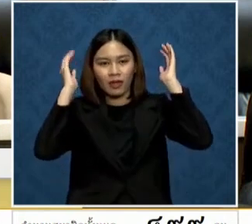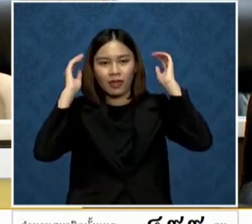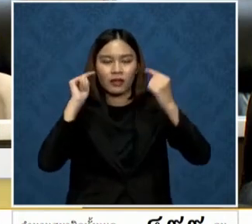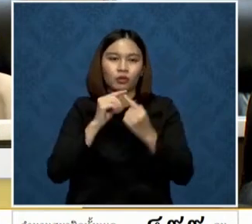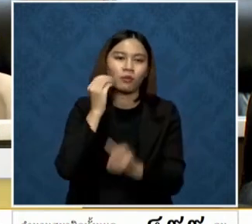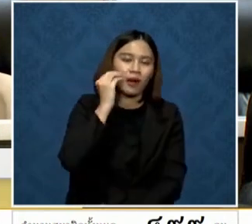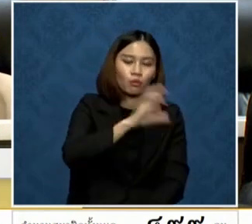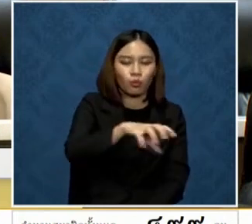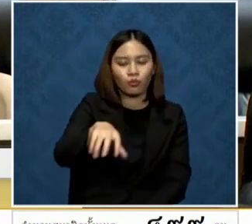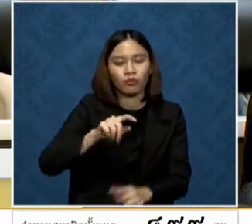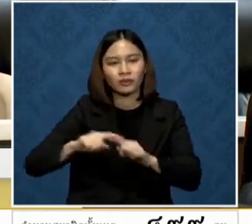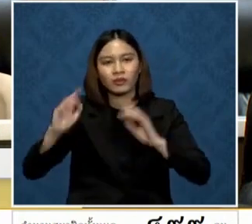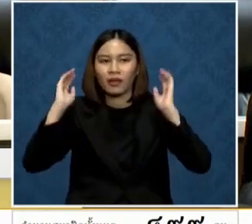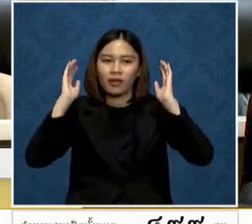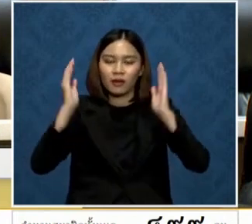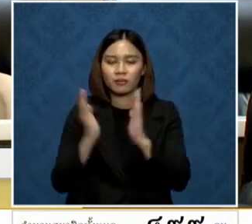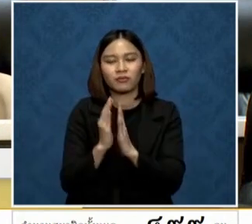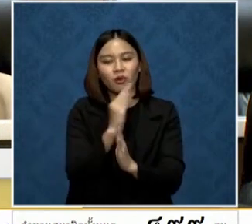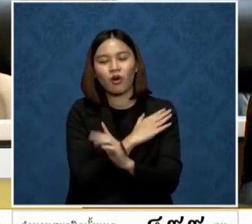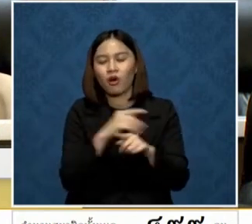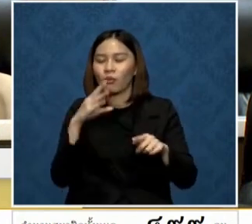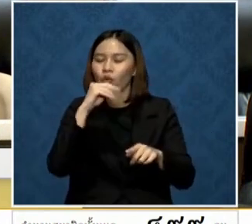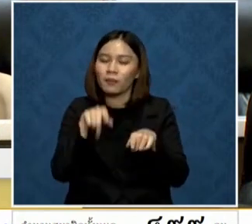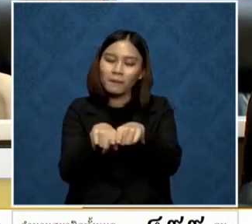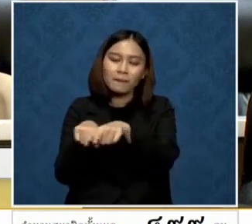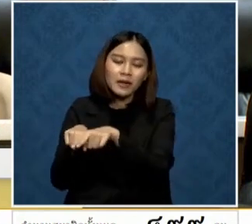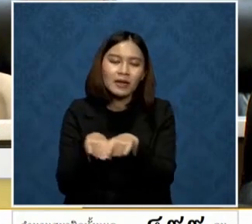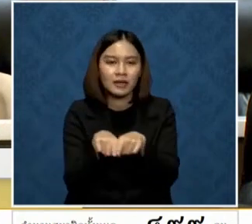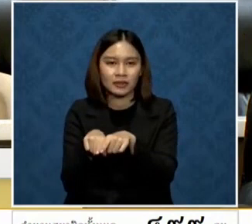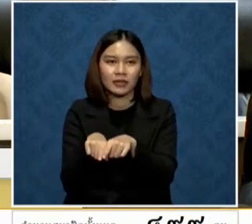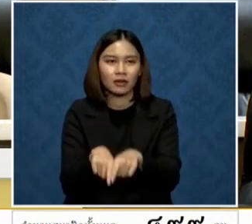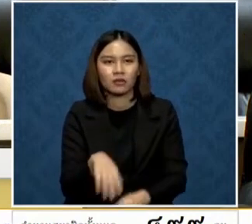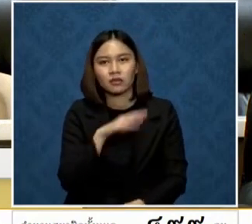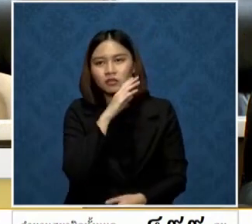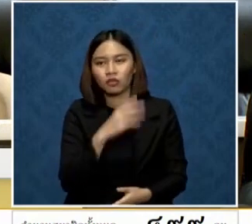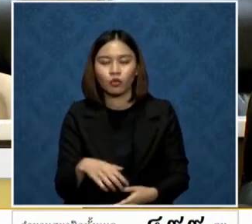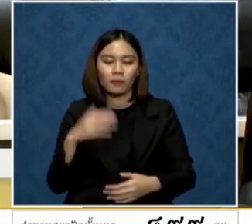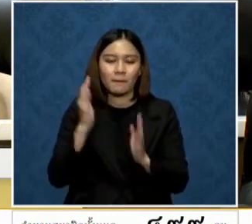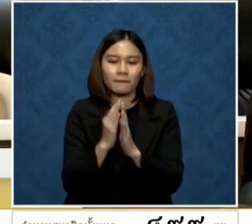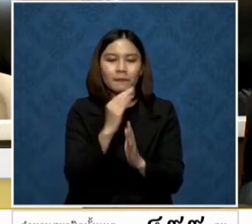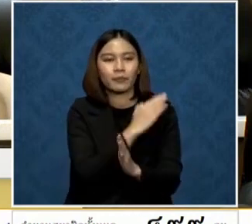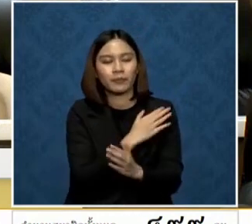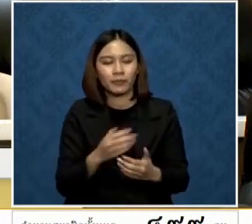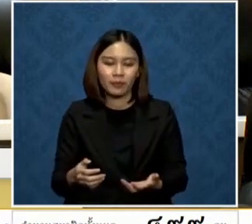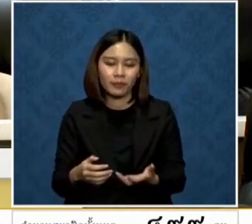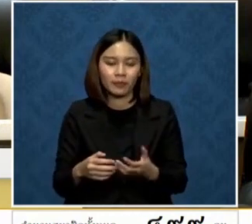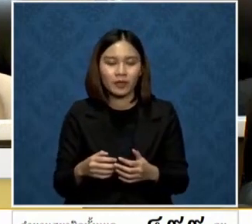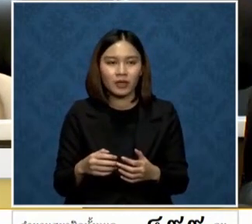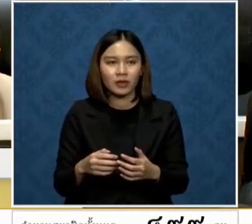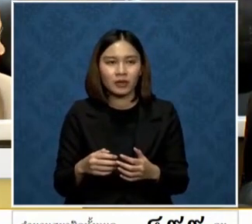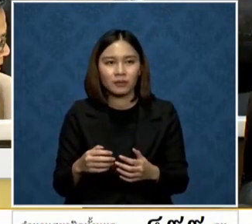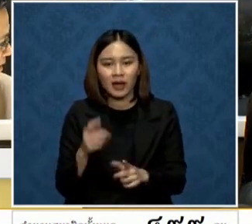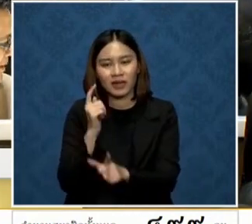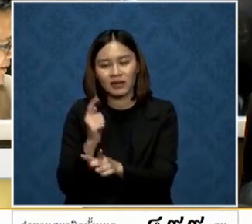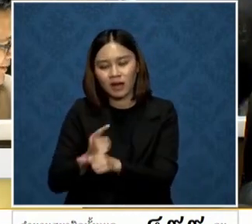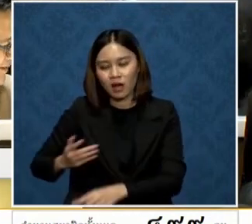หมู่บ้านต่างๆเนี่ยหลวงพ่อพูดเป็นคำเดียวเลยครับเพราะว่าบิณฑบาตอยู่มาองค์เดียวเนี่ยมันมันเลี้ยงไอ้สุนัขจรจัด